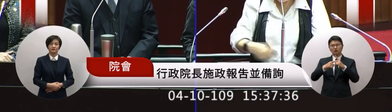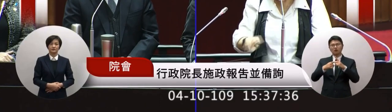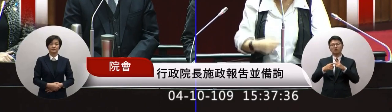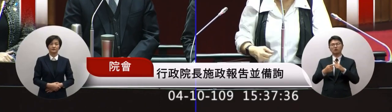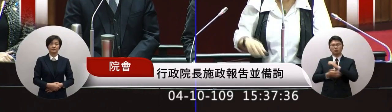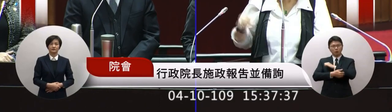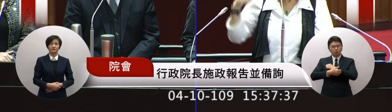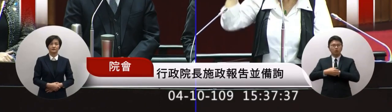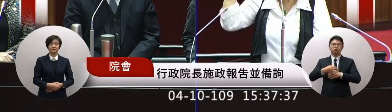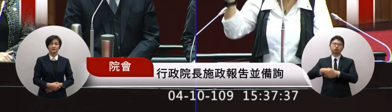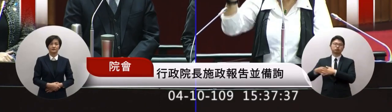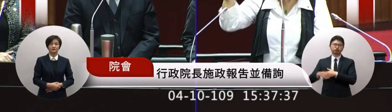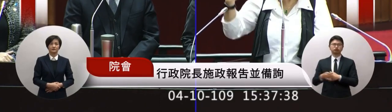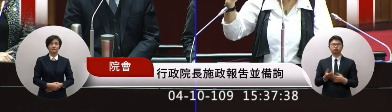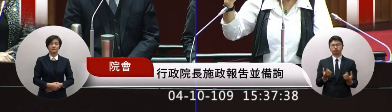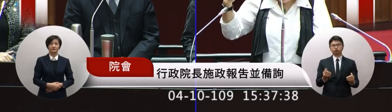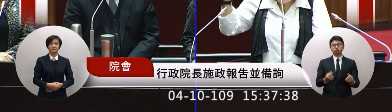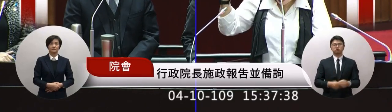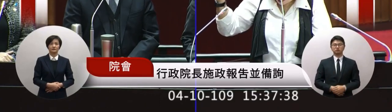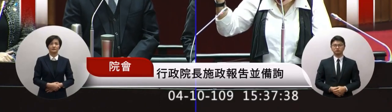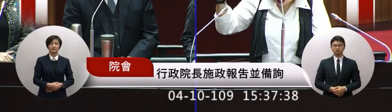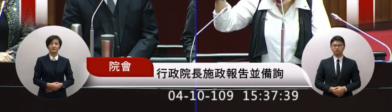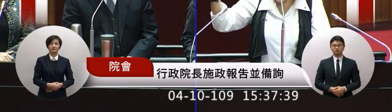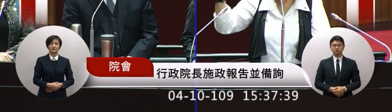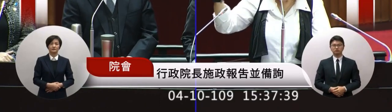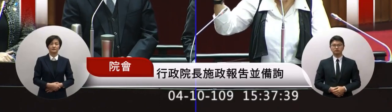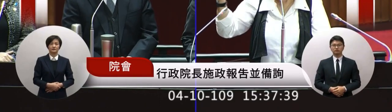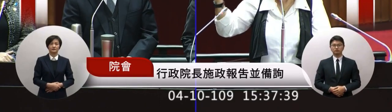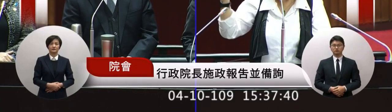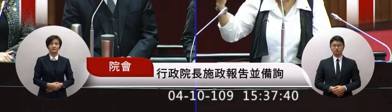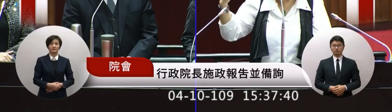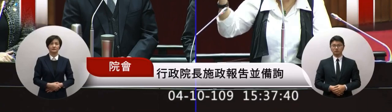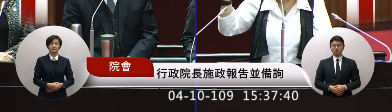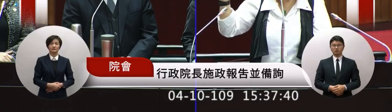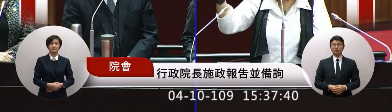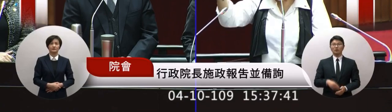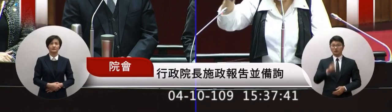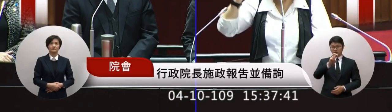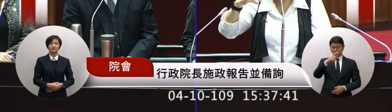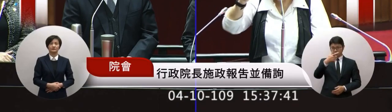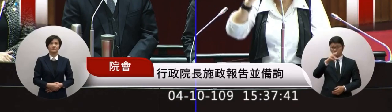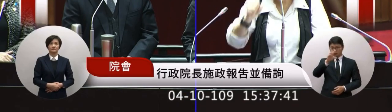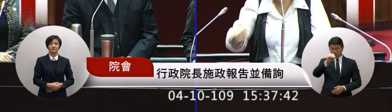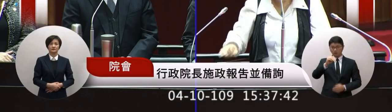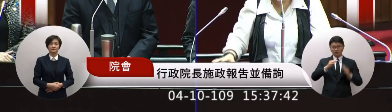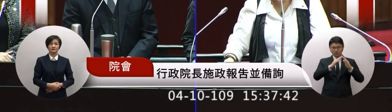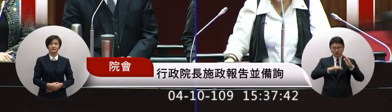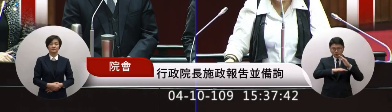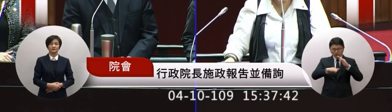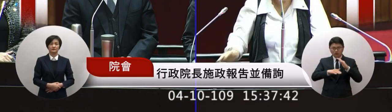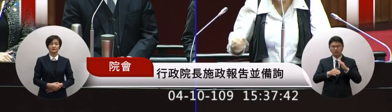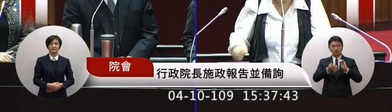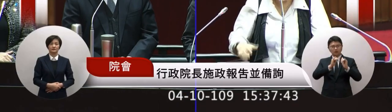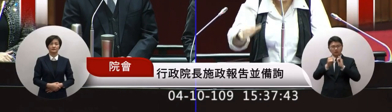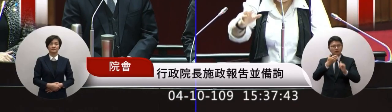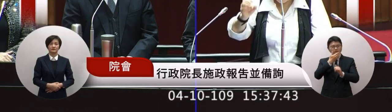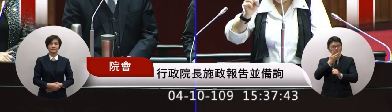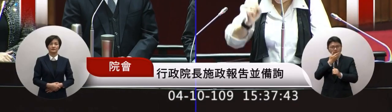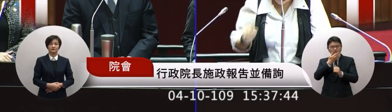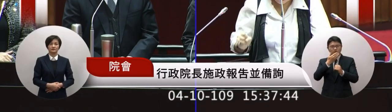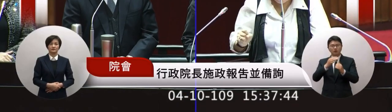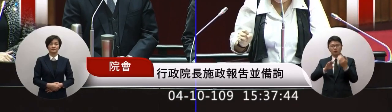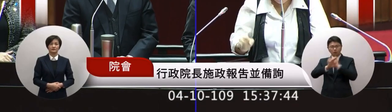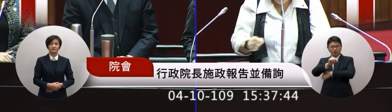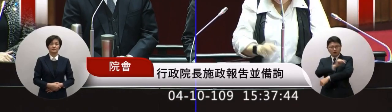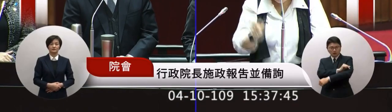们目前这个数据，我们有26万个家庭就是靠着这些社福类的移工进来合法